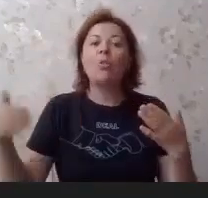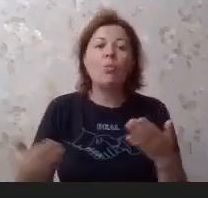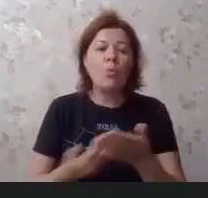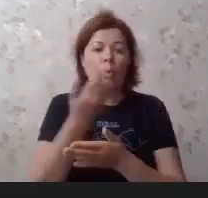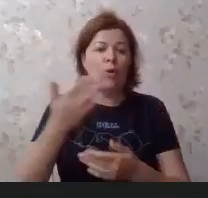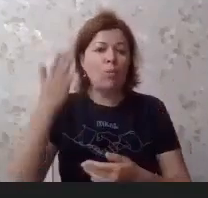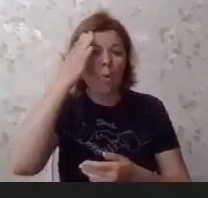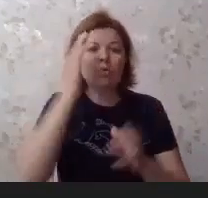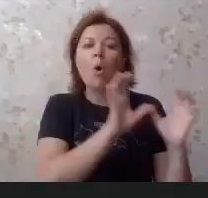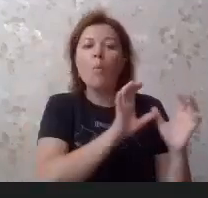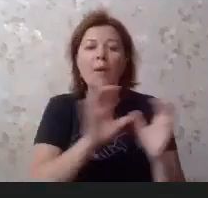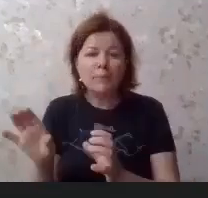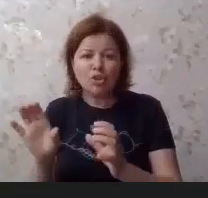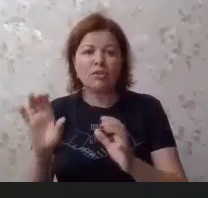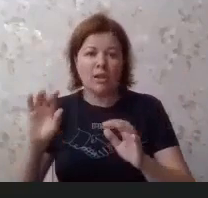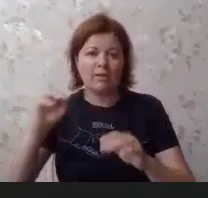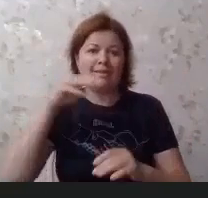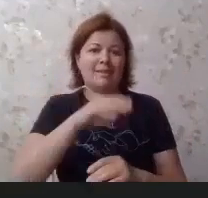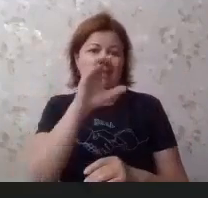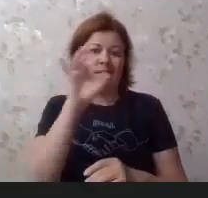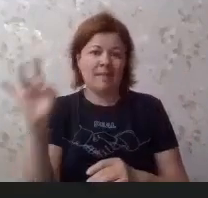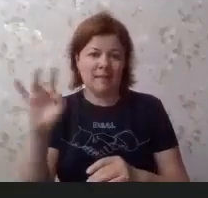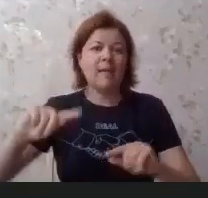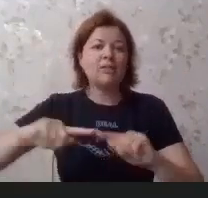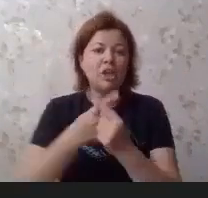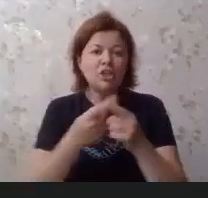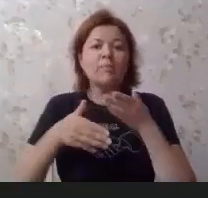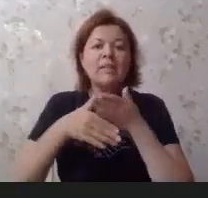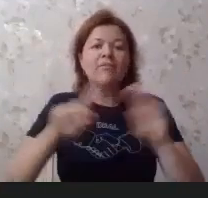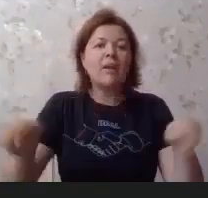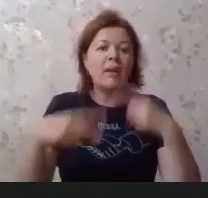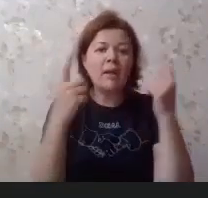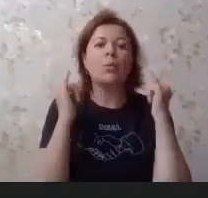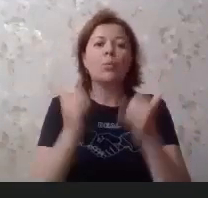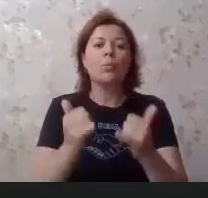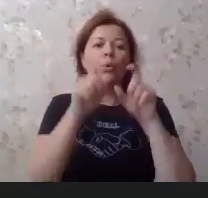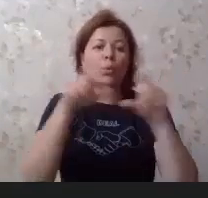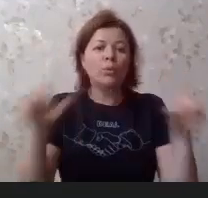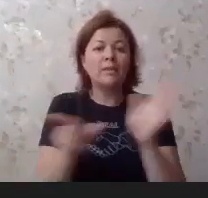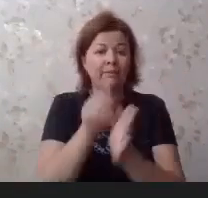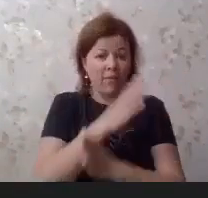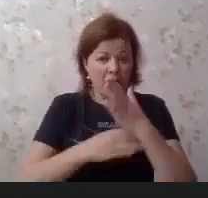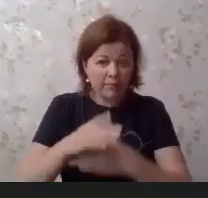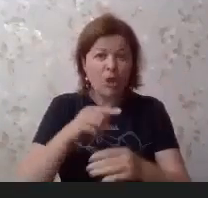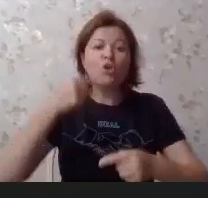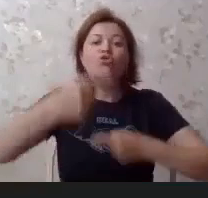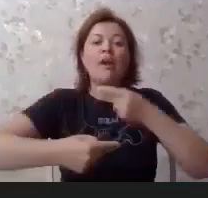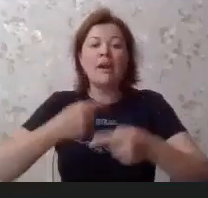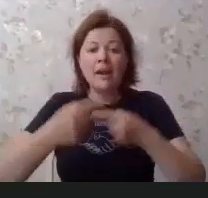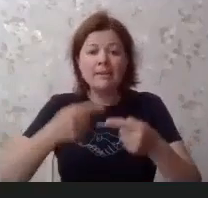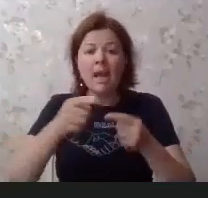способ обеспечения техническими средствами реабилитации людей с инвалидностью посредством